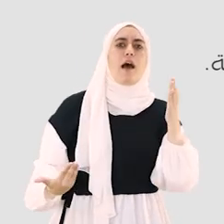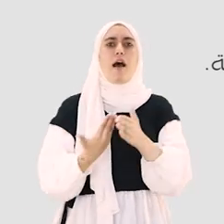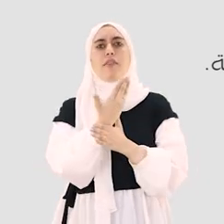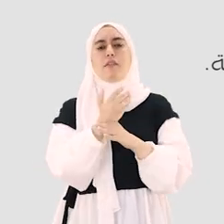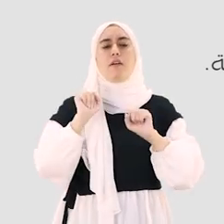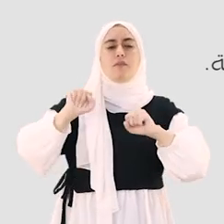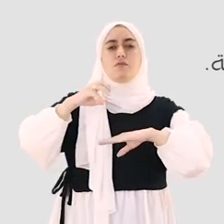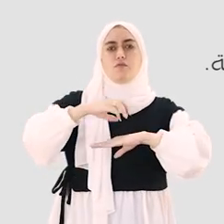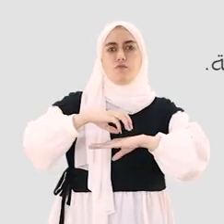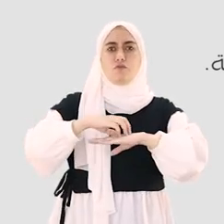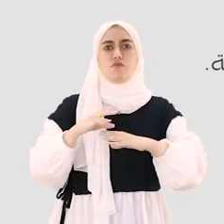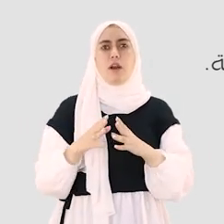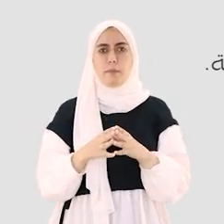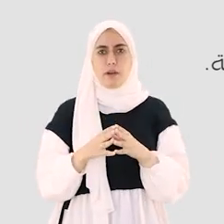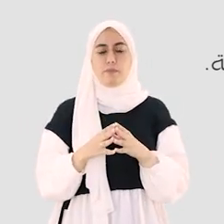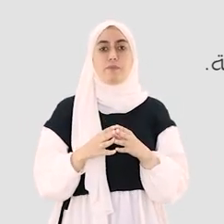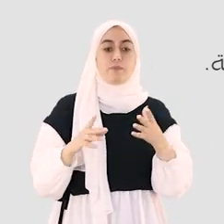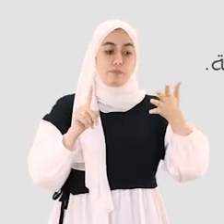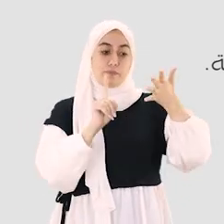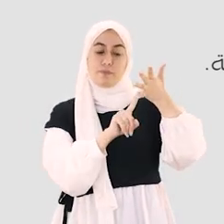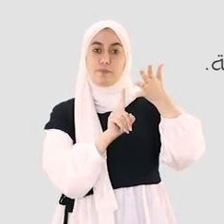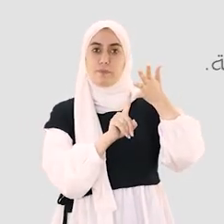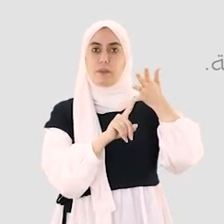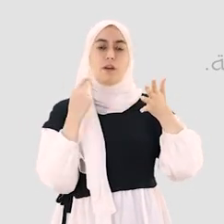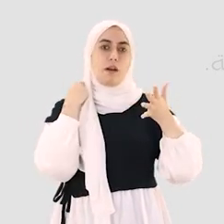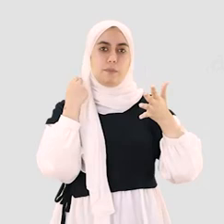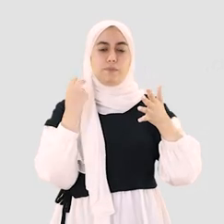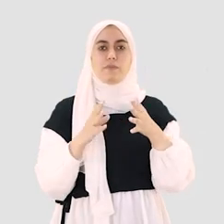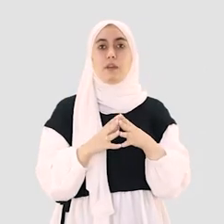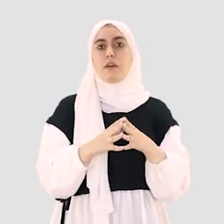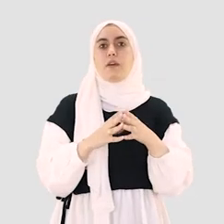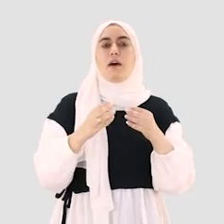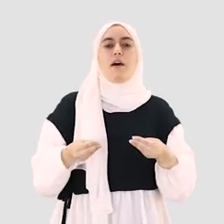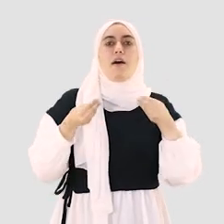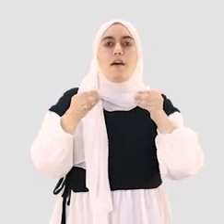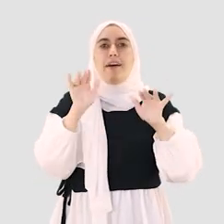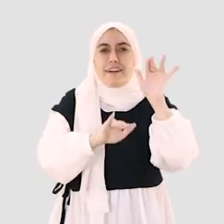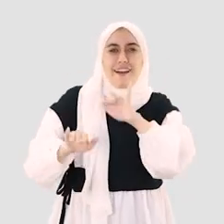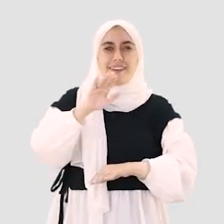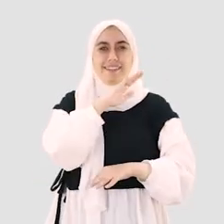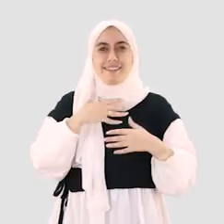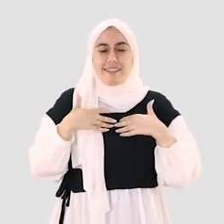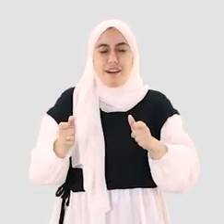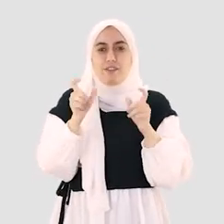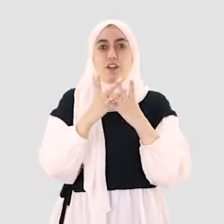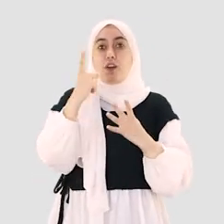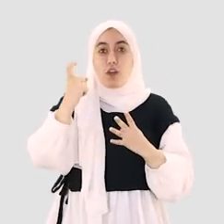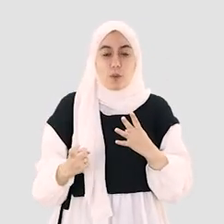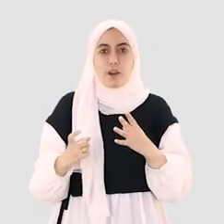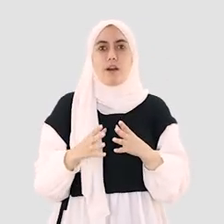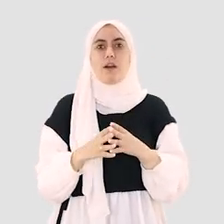التي يتم استحداثها في الجامعه المحور الخامس الرعايه الصحيه